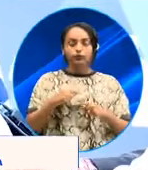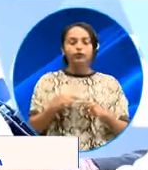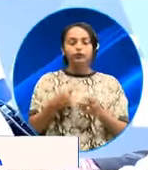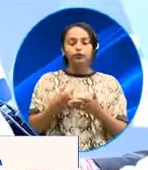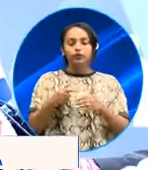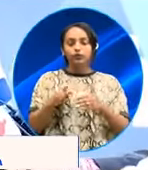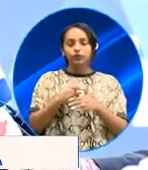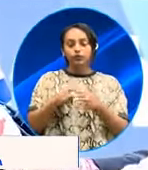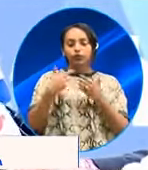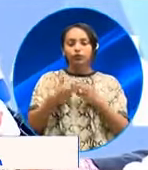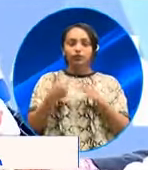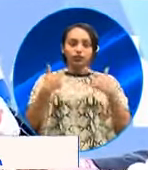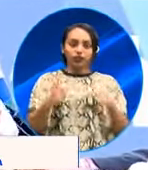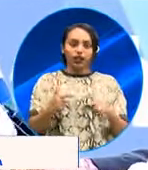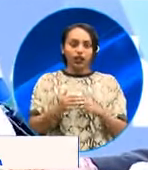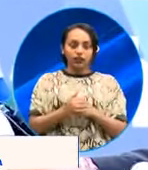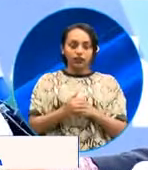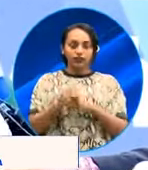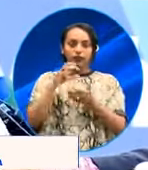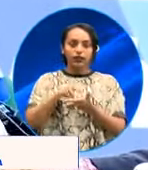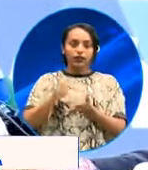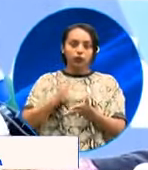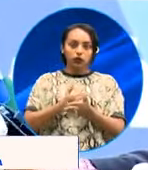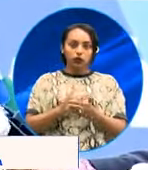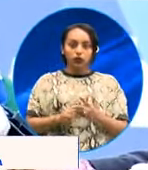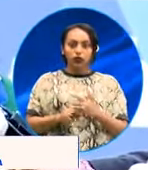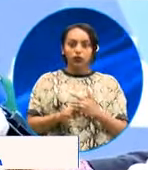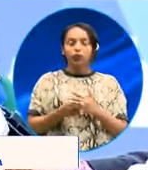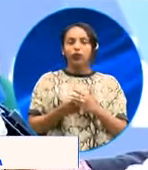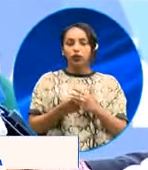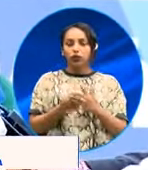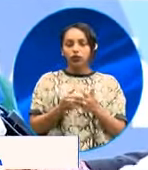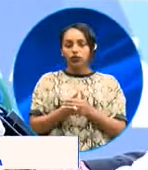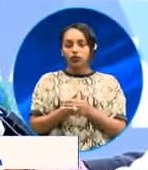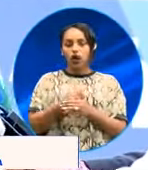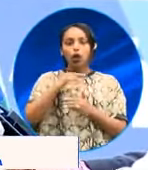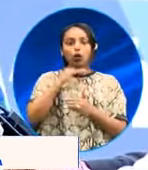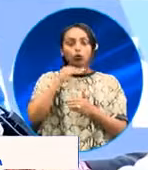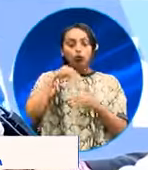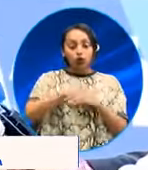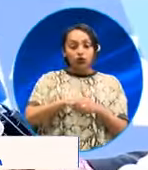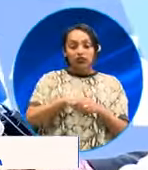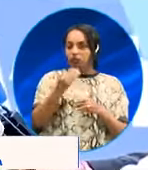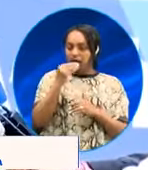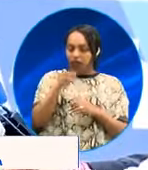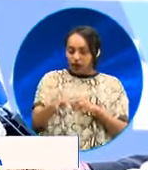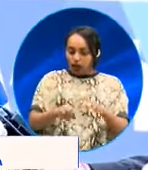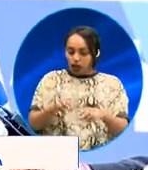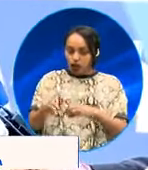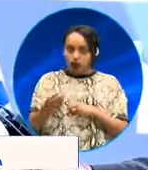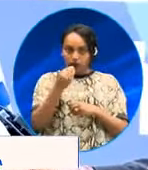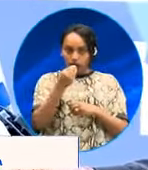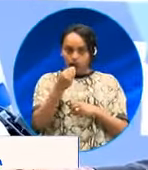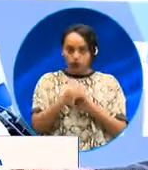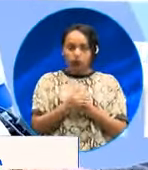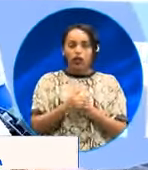እንዲሁም በዚሁ አጋጣሚ በከተማችን የጀመርነውን ከቆሻሻ ውስጥ ምግብ ያነሱ